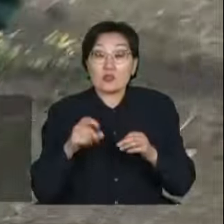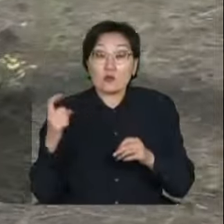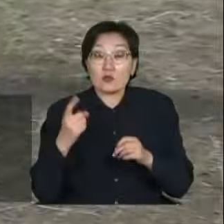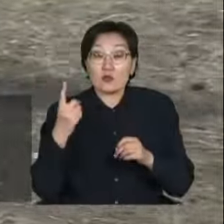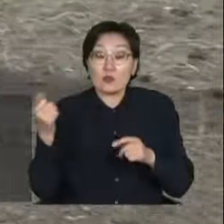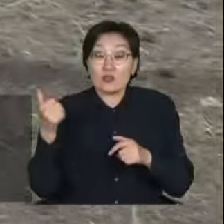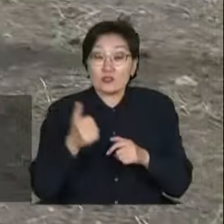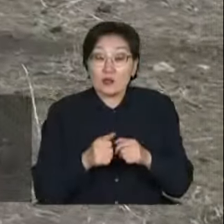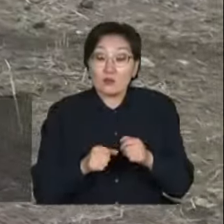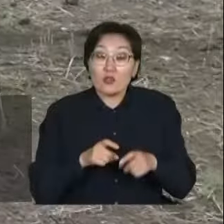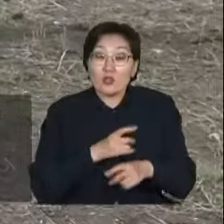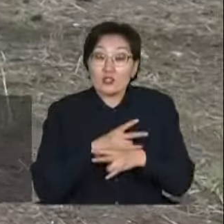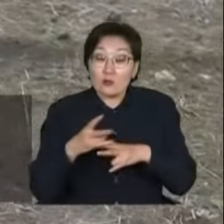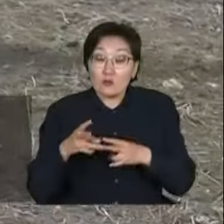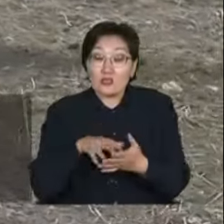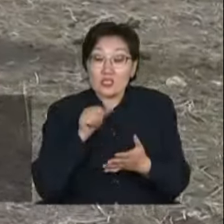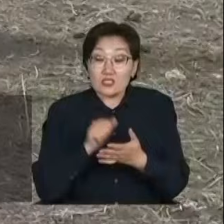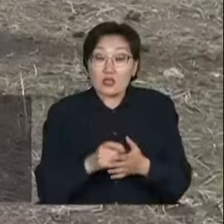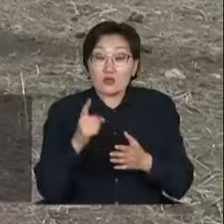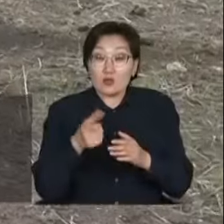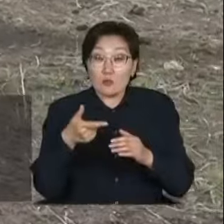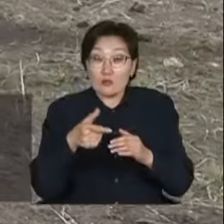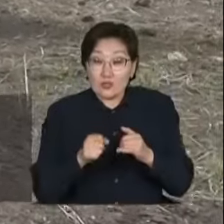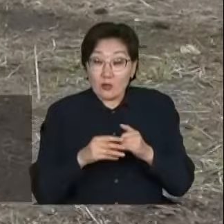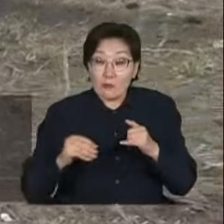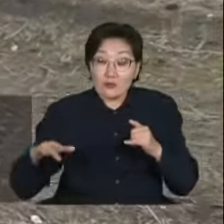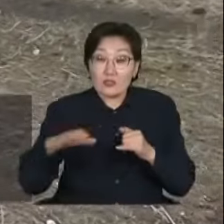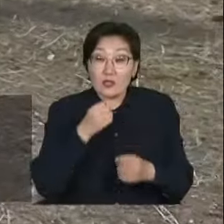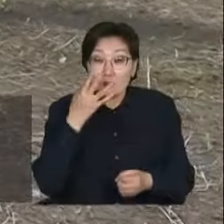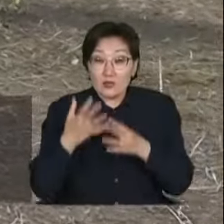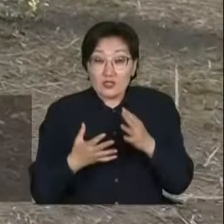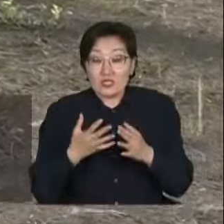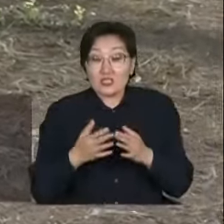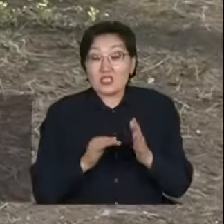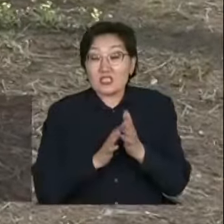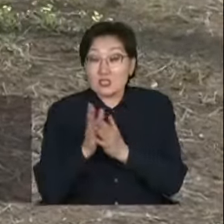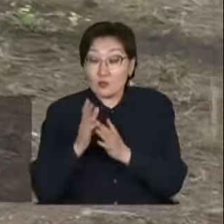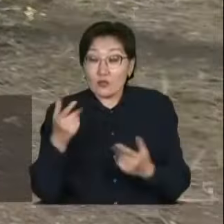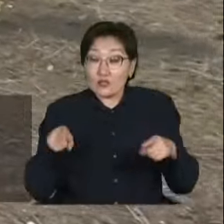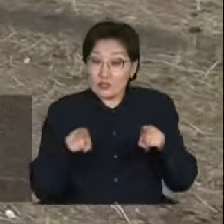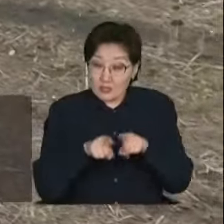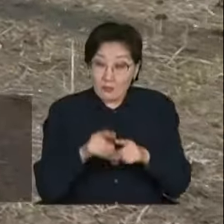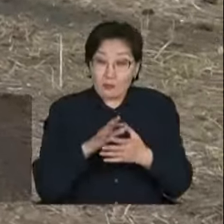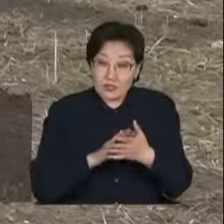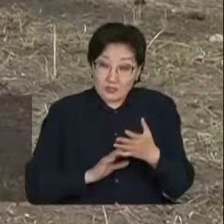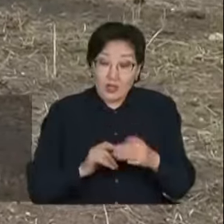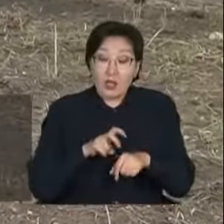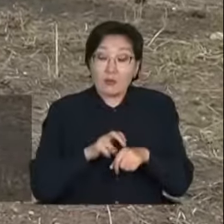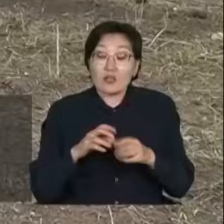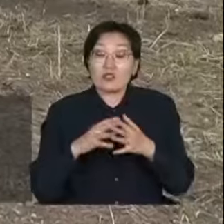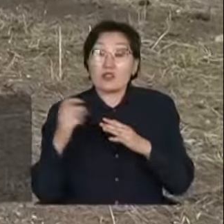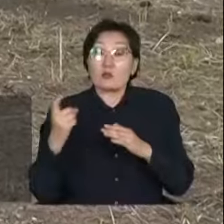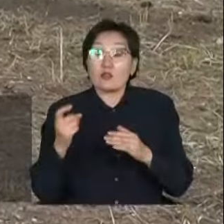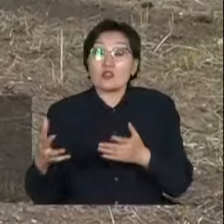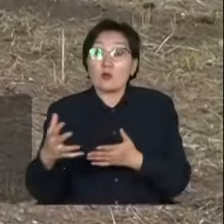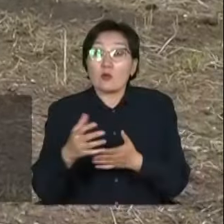одну неделю вредители уничтожили сотни гектар полевых цветов и сорных растений. Если так пойдет и дальше, боятся фермеры,